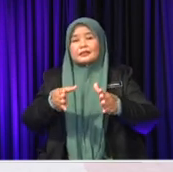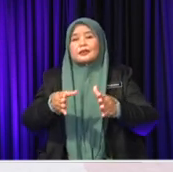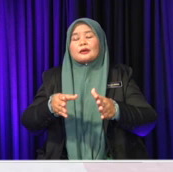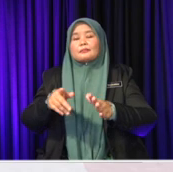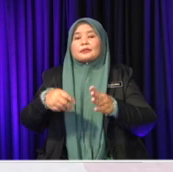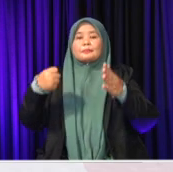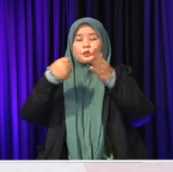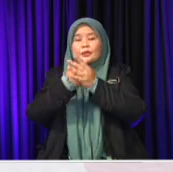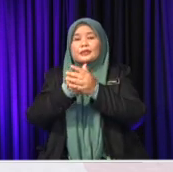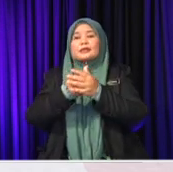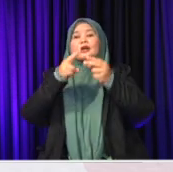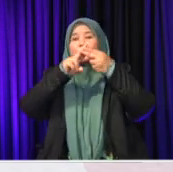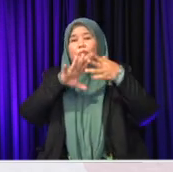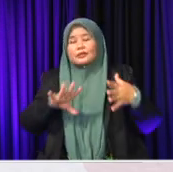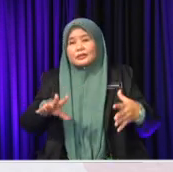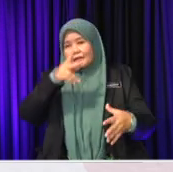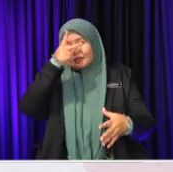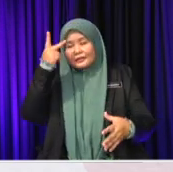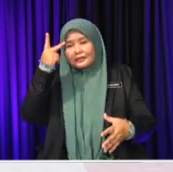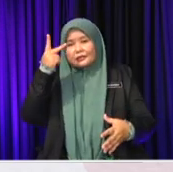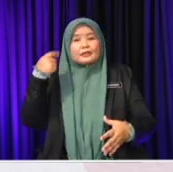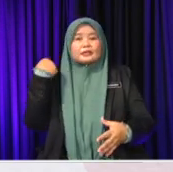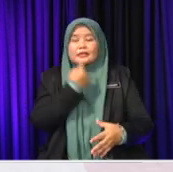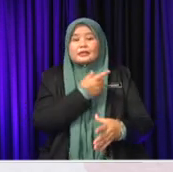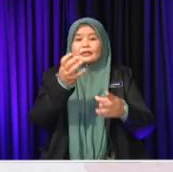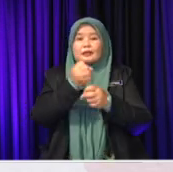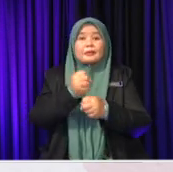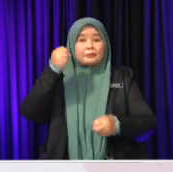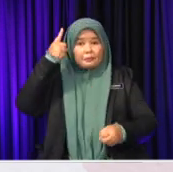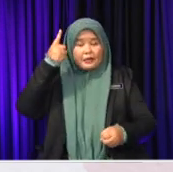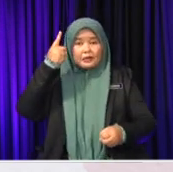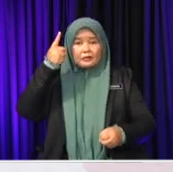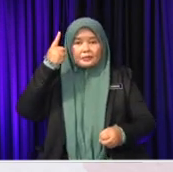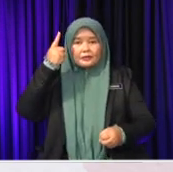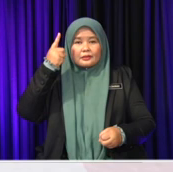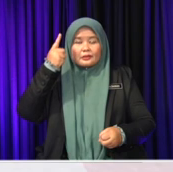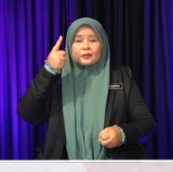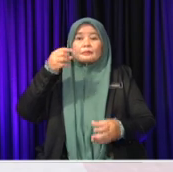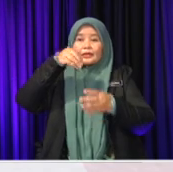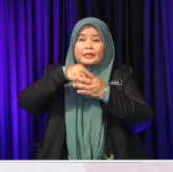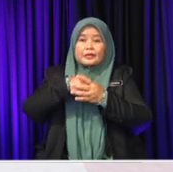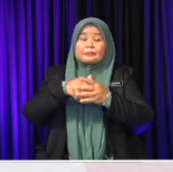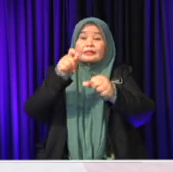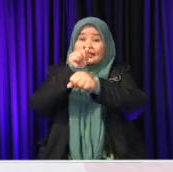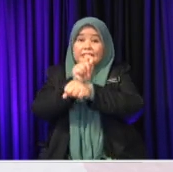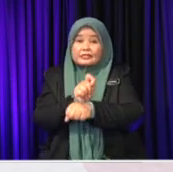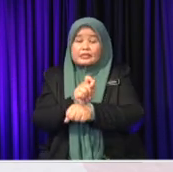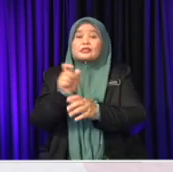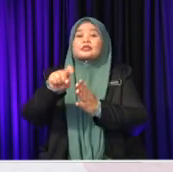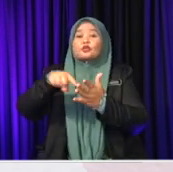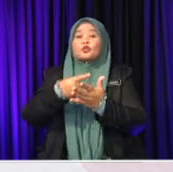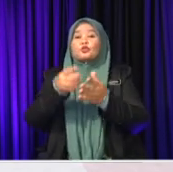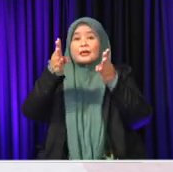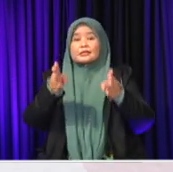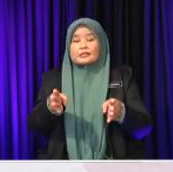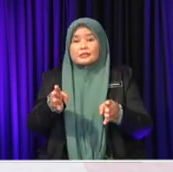yang hororming Harmoni kita dapat memahami dan mendalami tradisi sesuatu bangsa tersebut